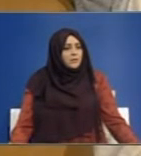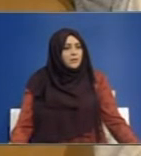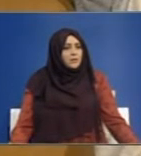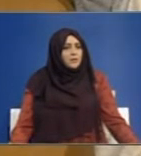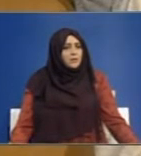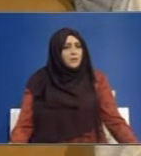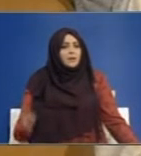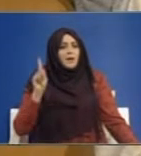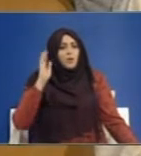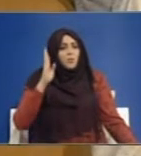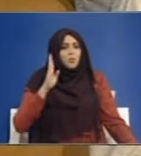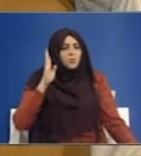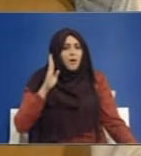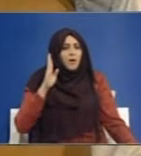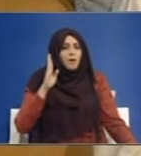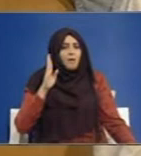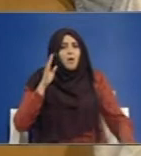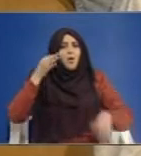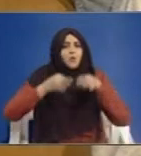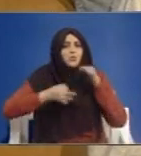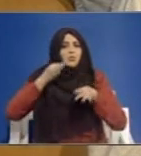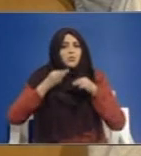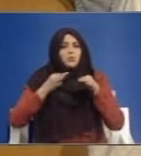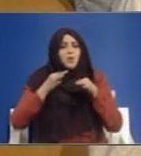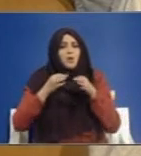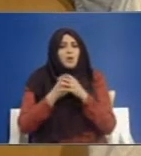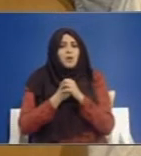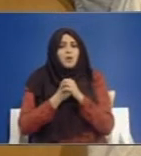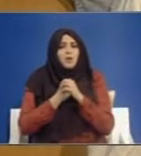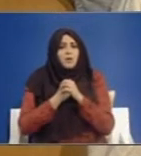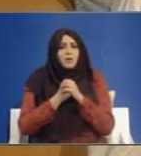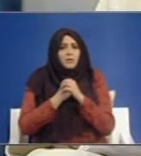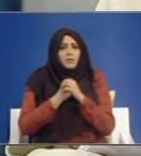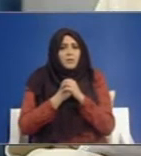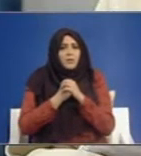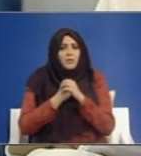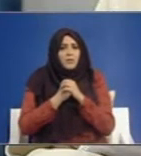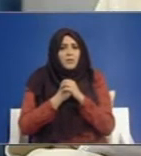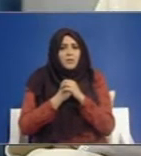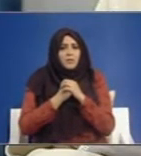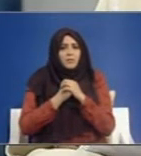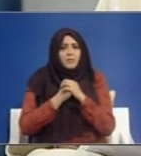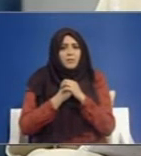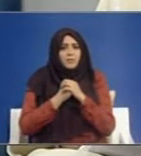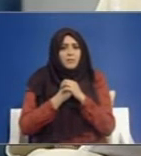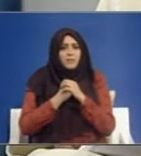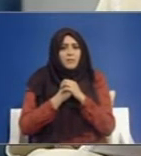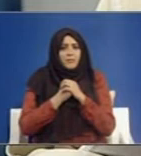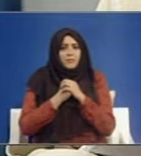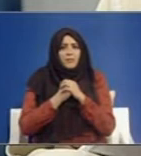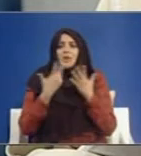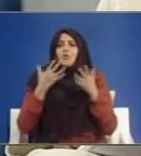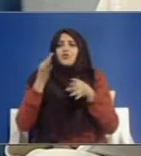نايني بالحكم، الحكم لغة المسيحية وبيانا مانيش حكم تعش.